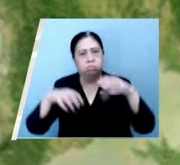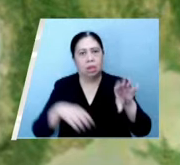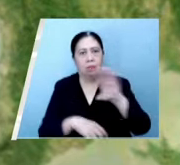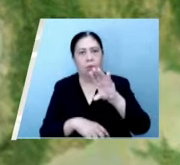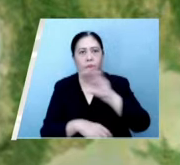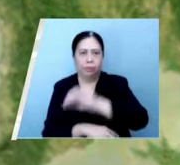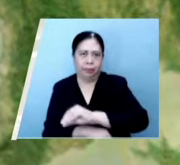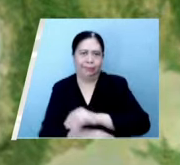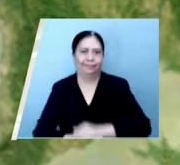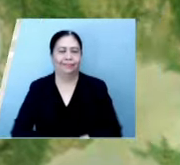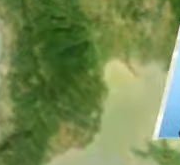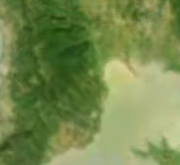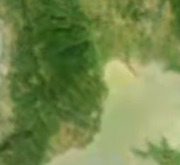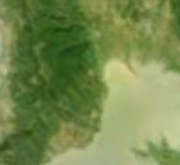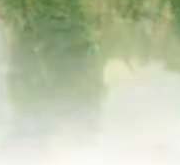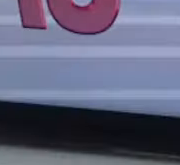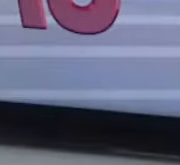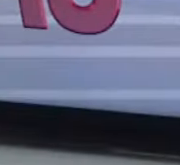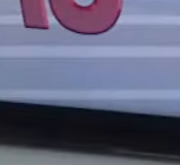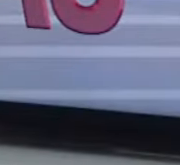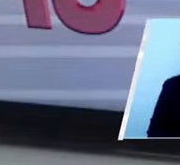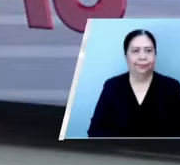gabi.